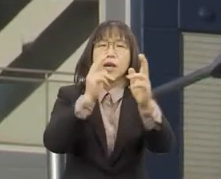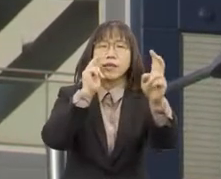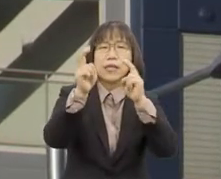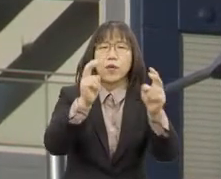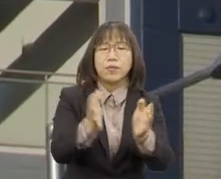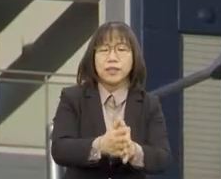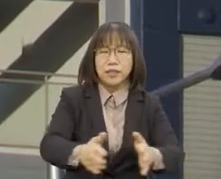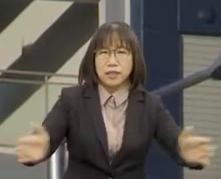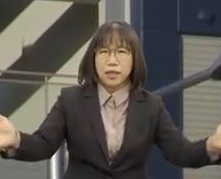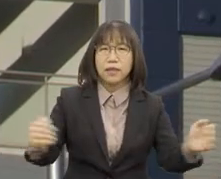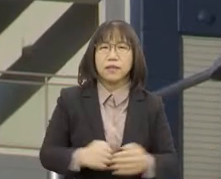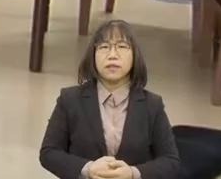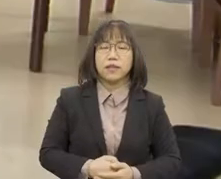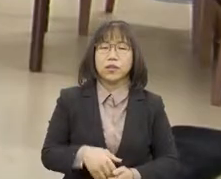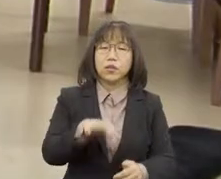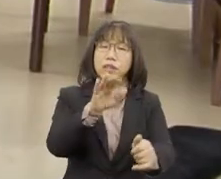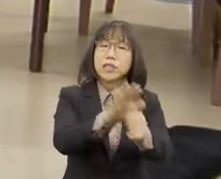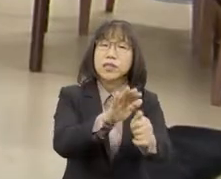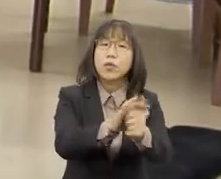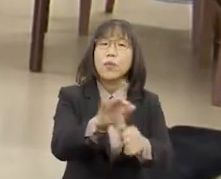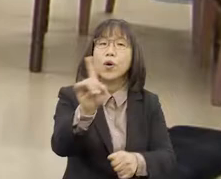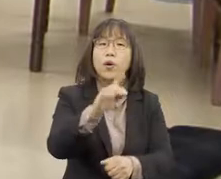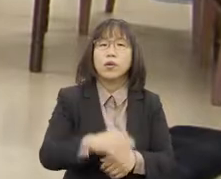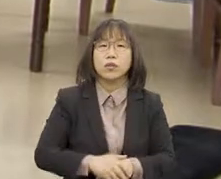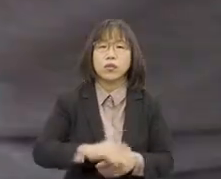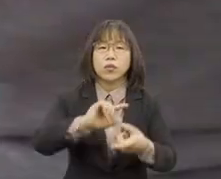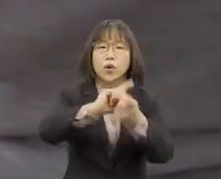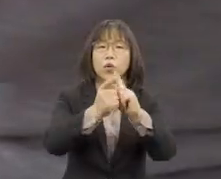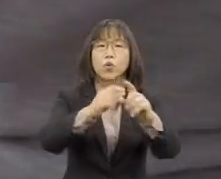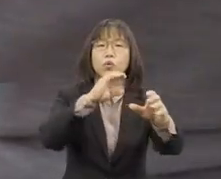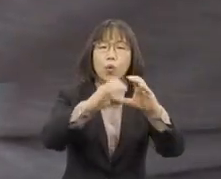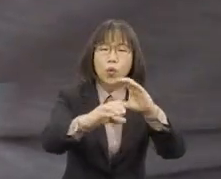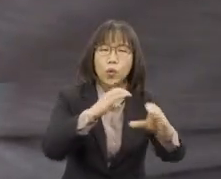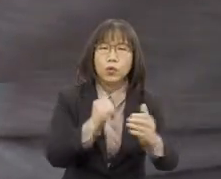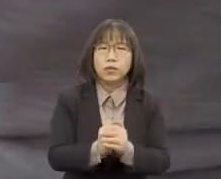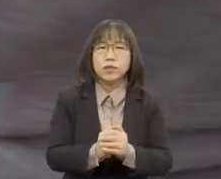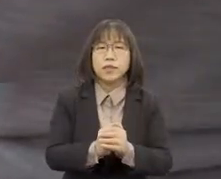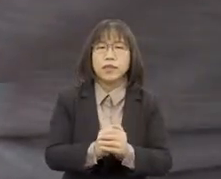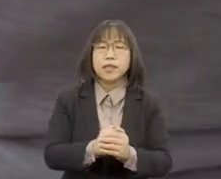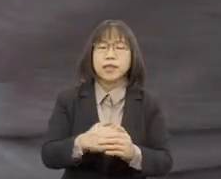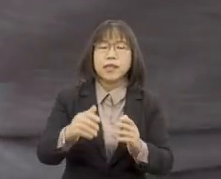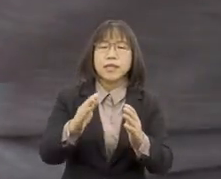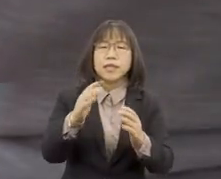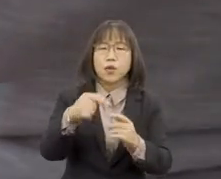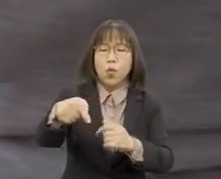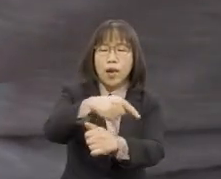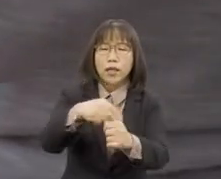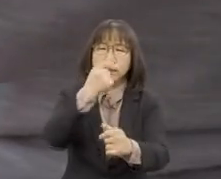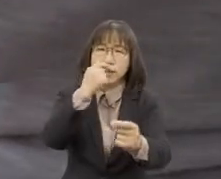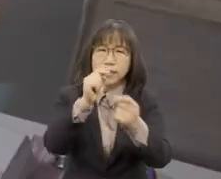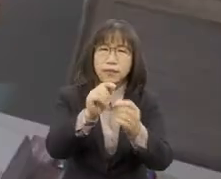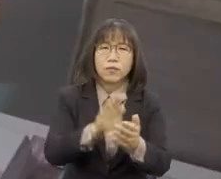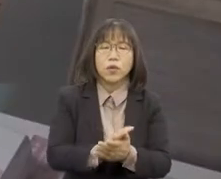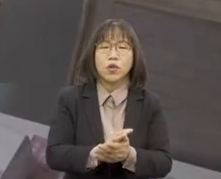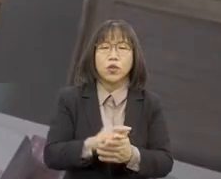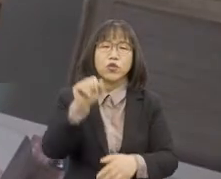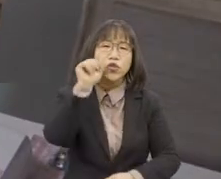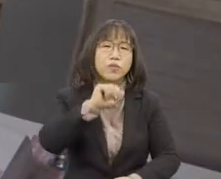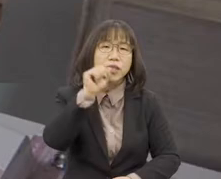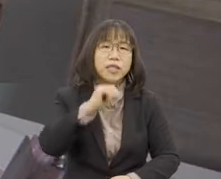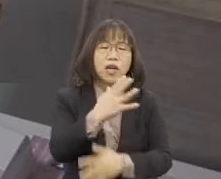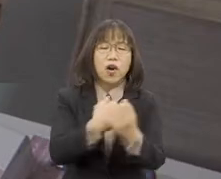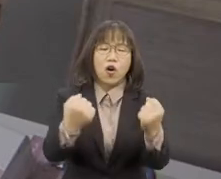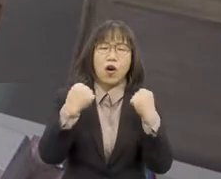사업을 추진합니다 지원 분야는 소통 주민 화 친환경 실천 체험 취미 창업